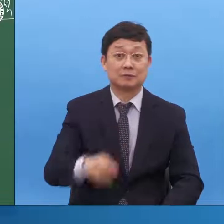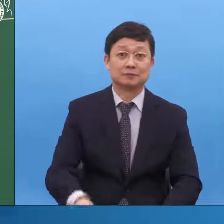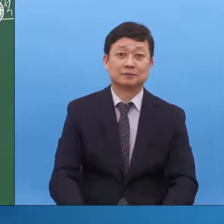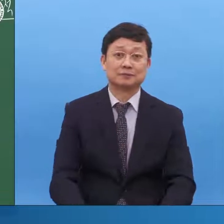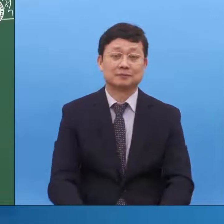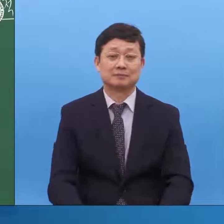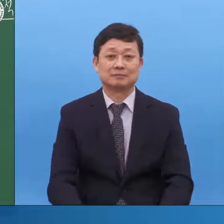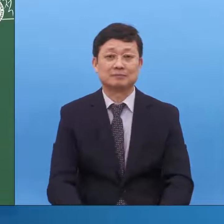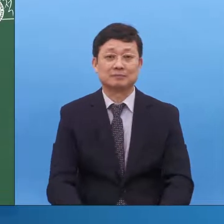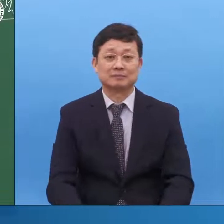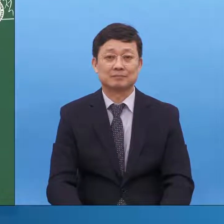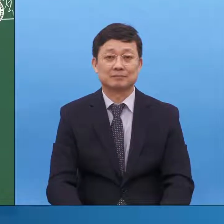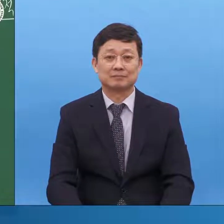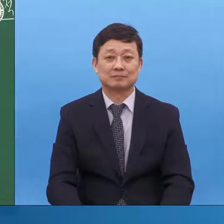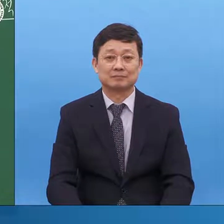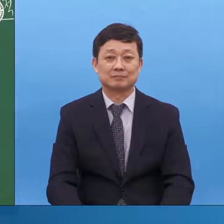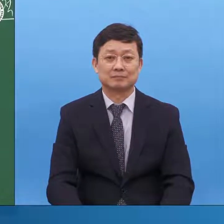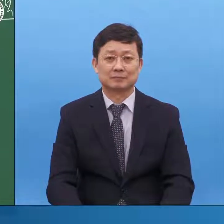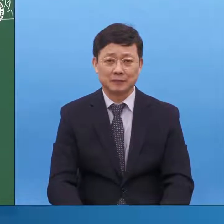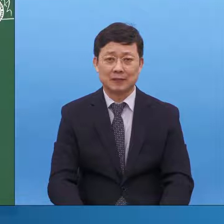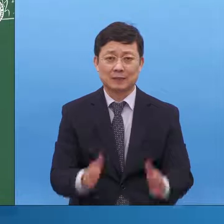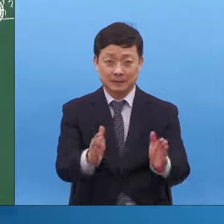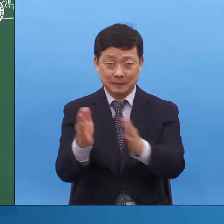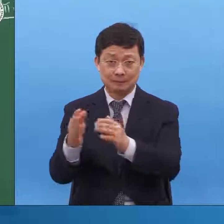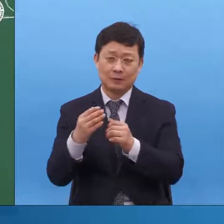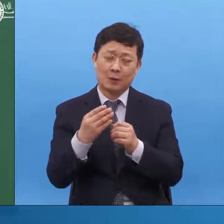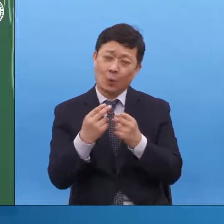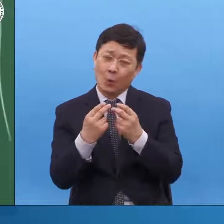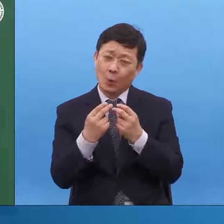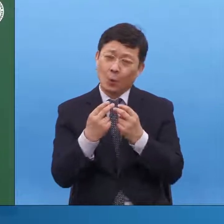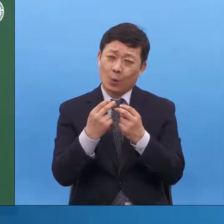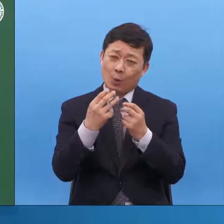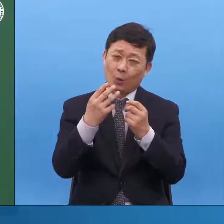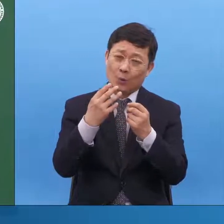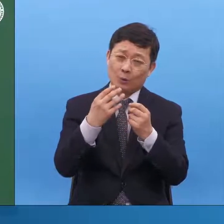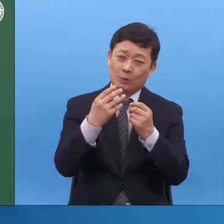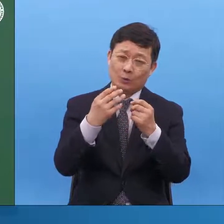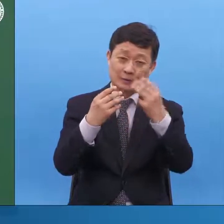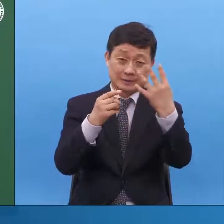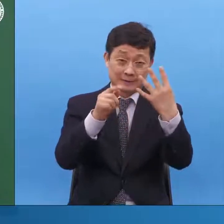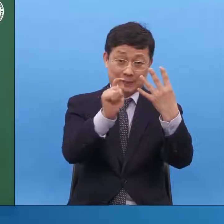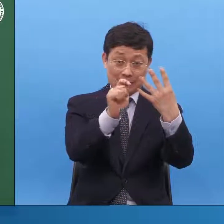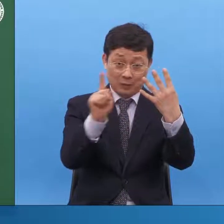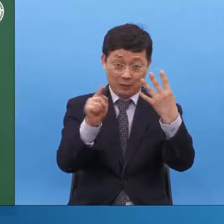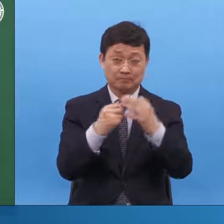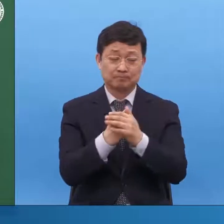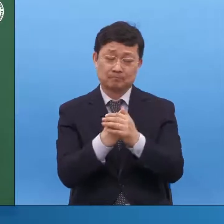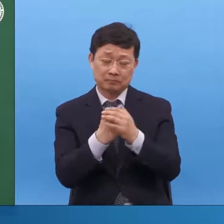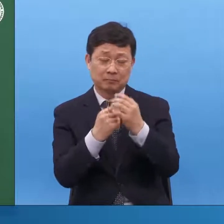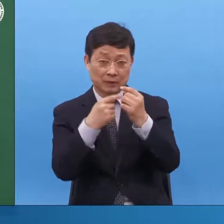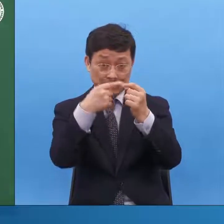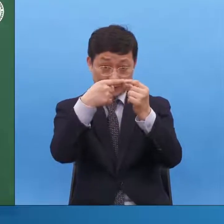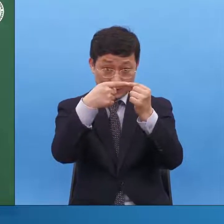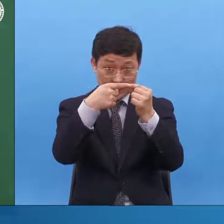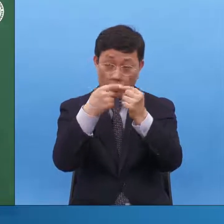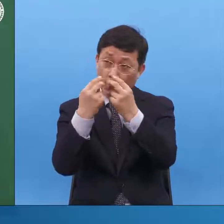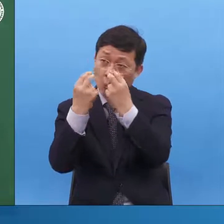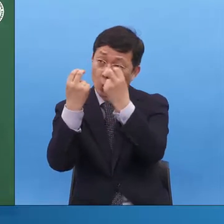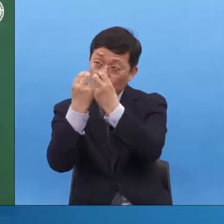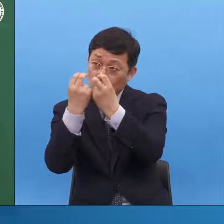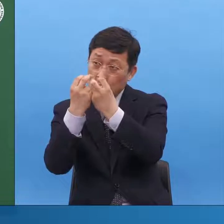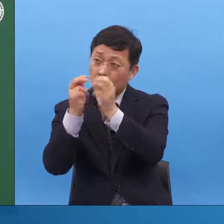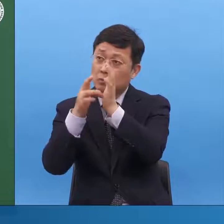어떻게 불치병자를 치유했습니까? That how did he heal the incurably sick? 어떻게 예수님께서